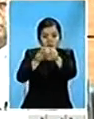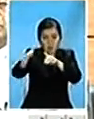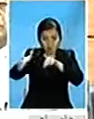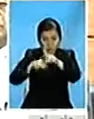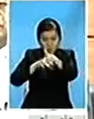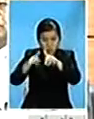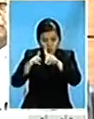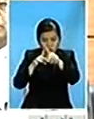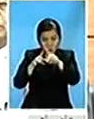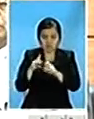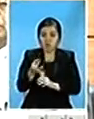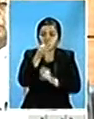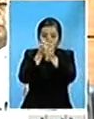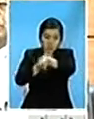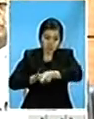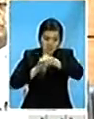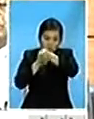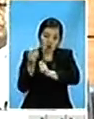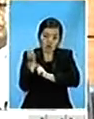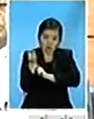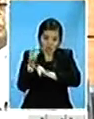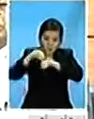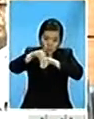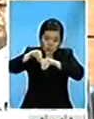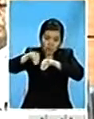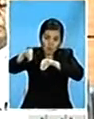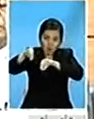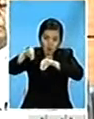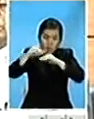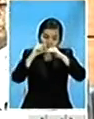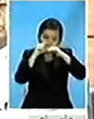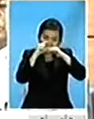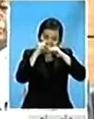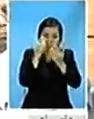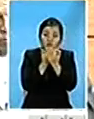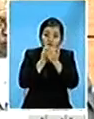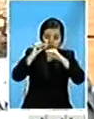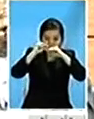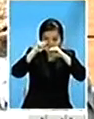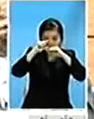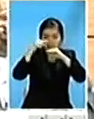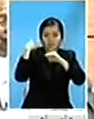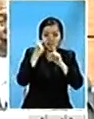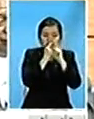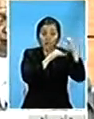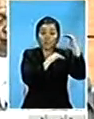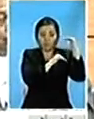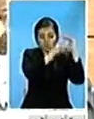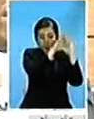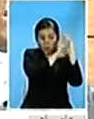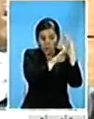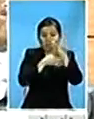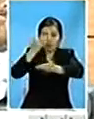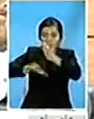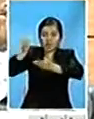าวนาพี่น้องที่เป็นเกษตรกรในส่วนที่เป็นส่วนต่างระหว่างราคาที่เรากำหนดไว้กับราคาตล